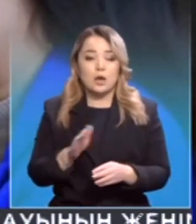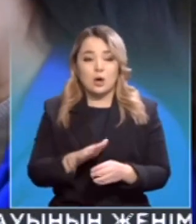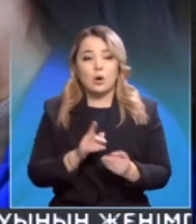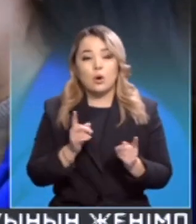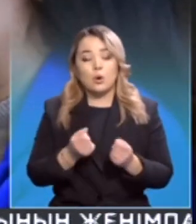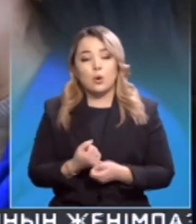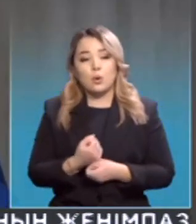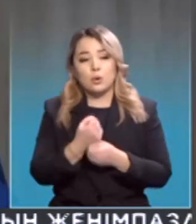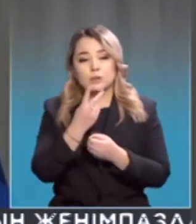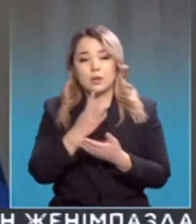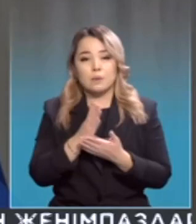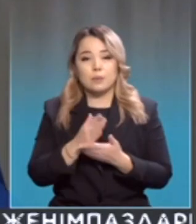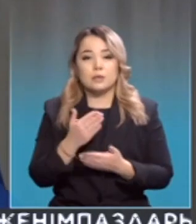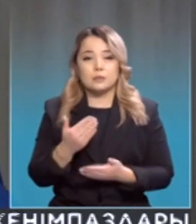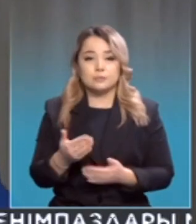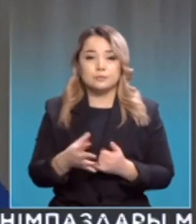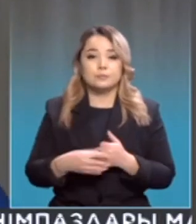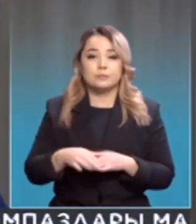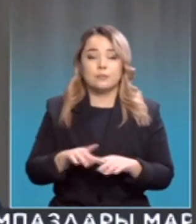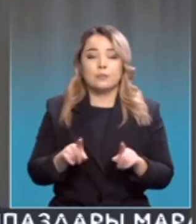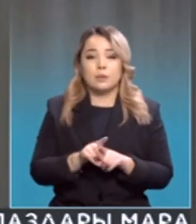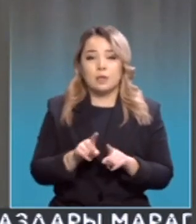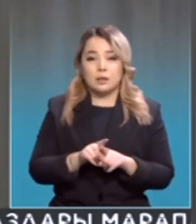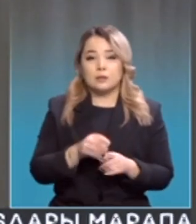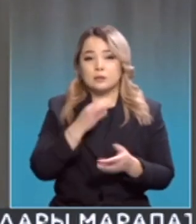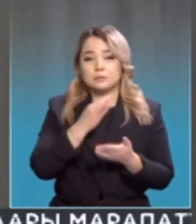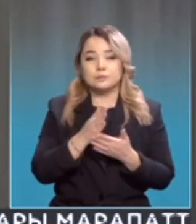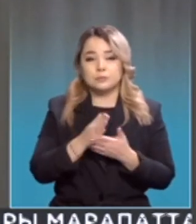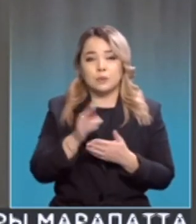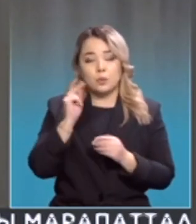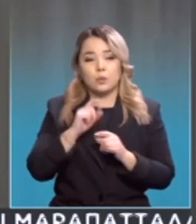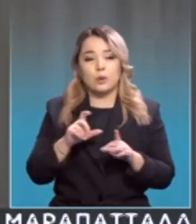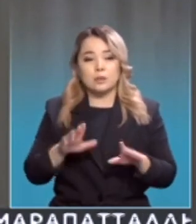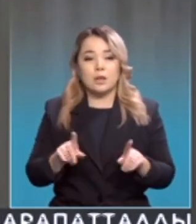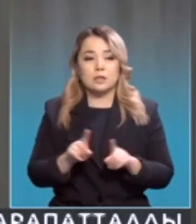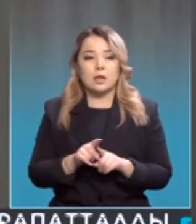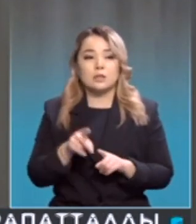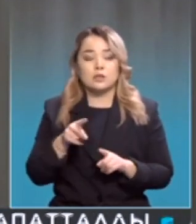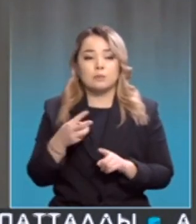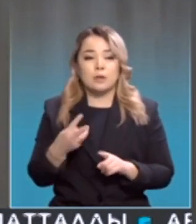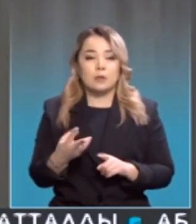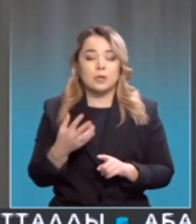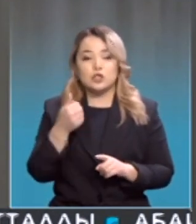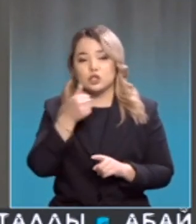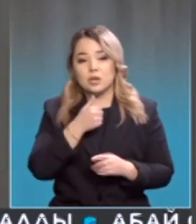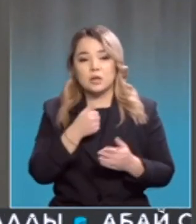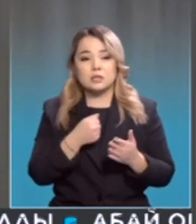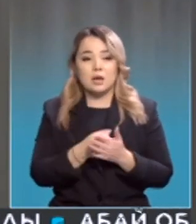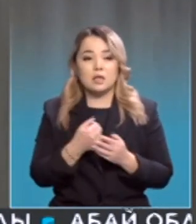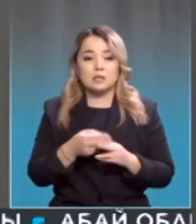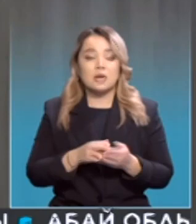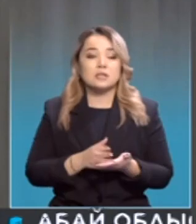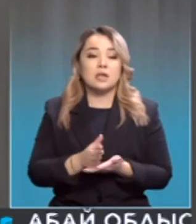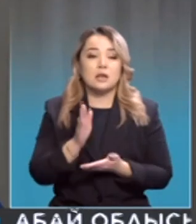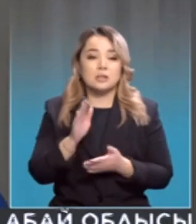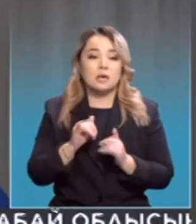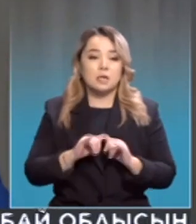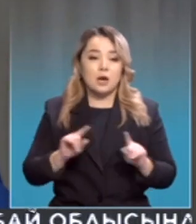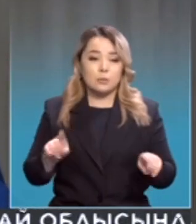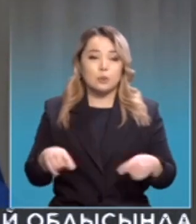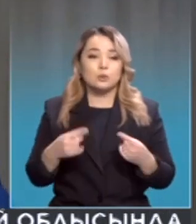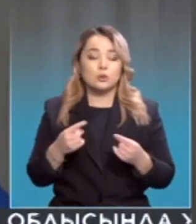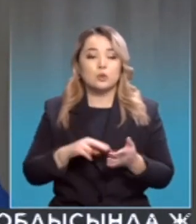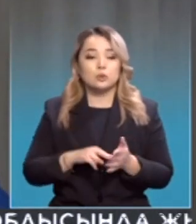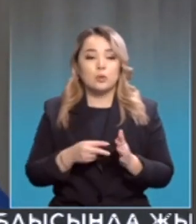қолдау көрсетпек. Аймақтағы жетекші жоғары оқу орнының 2025 жылға дейінгі стратегиялық даму